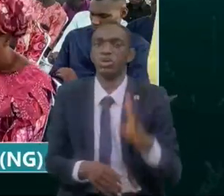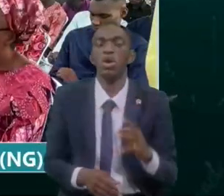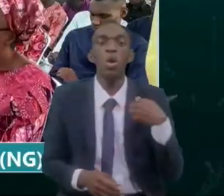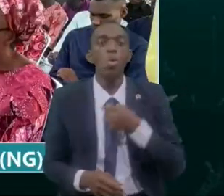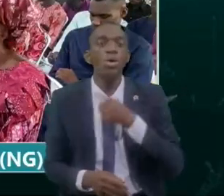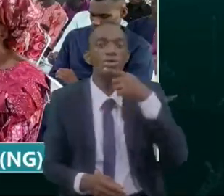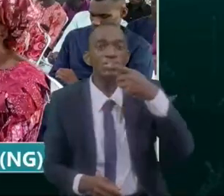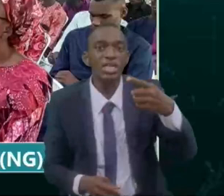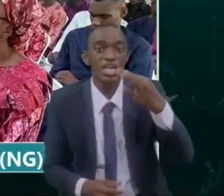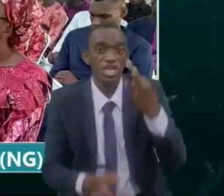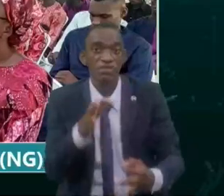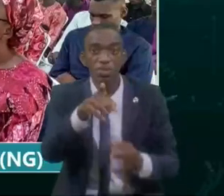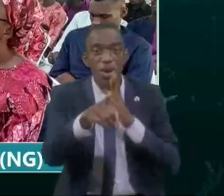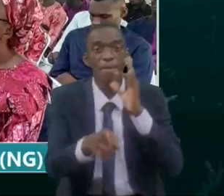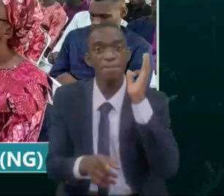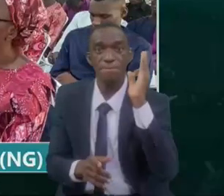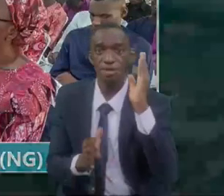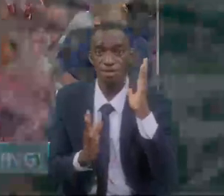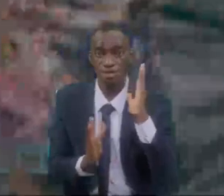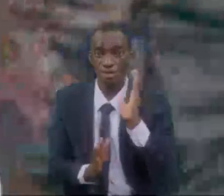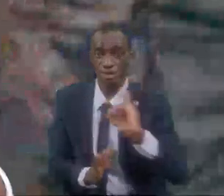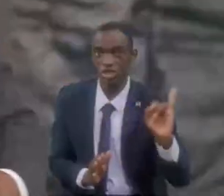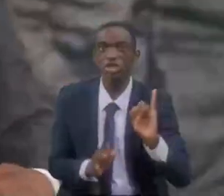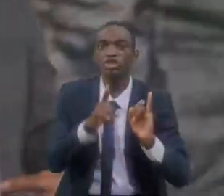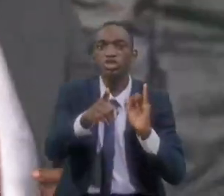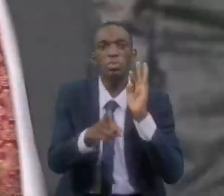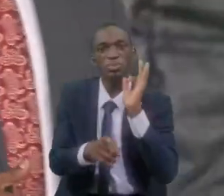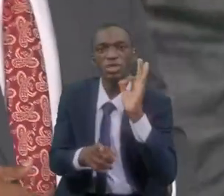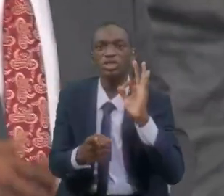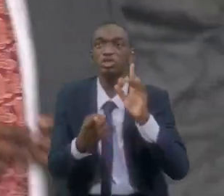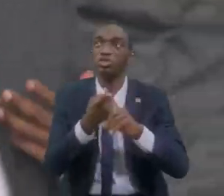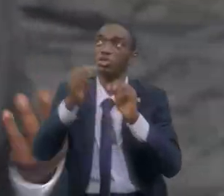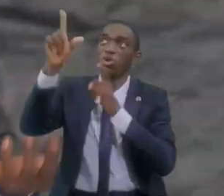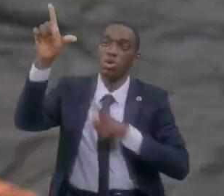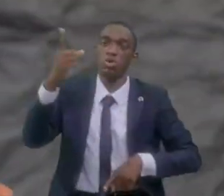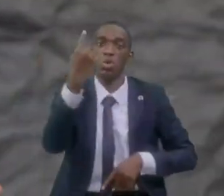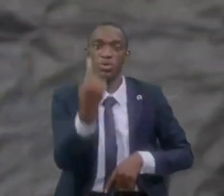disons, si ton ministère, c'est seulement envers le Seigneur.